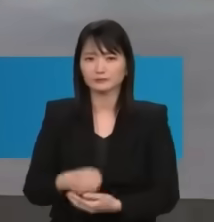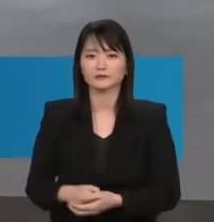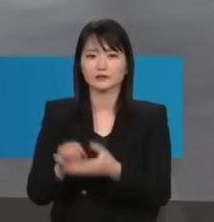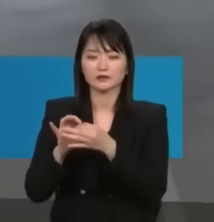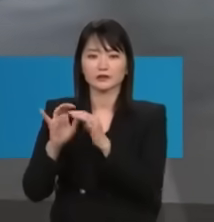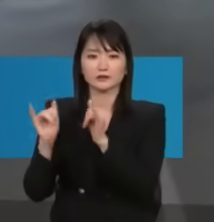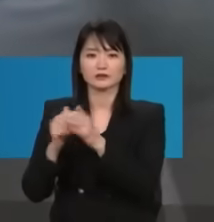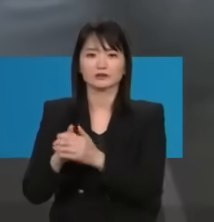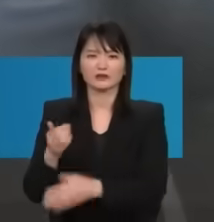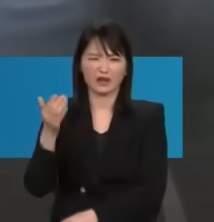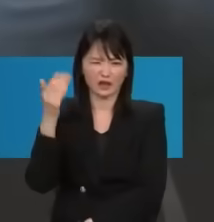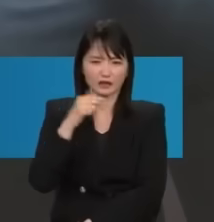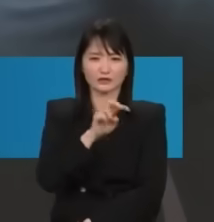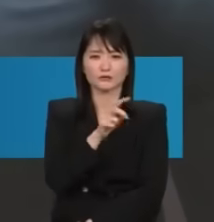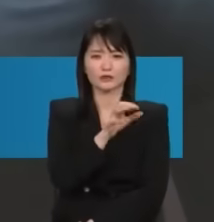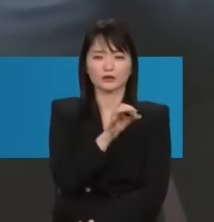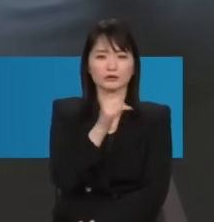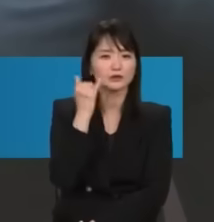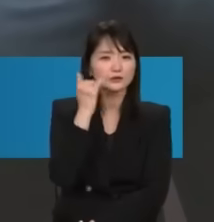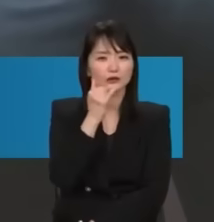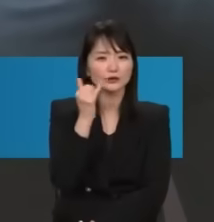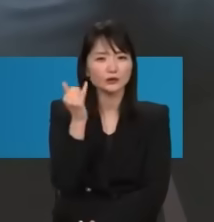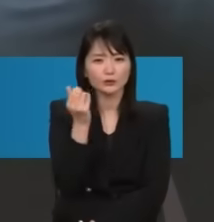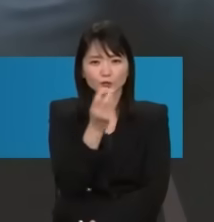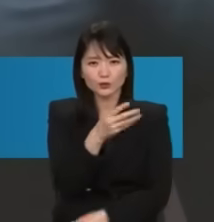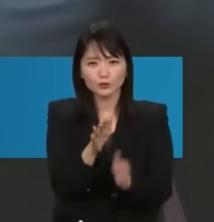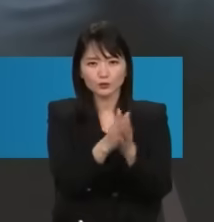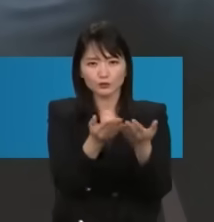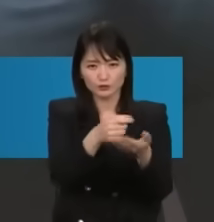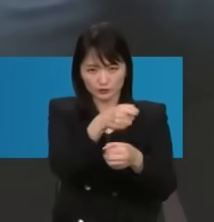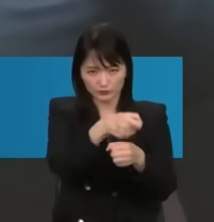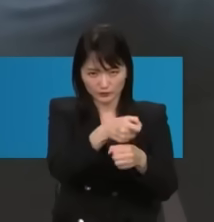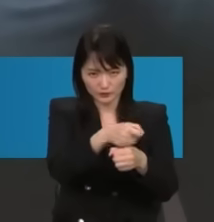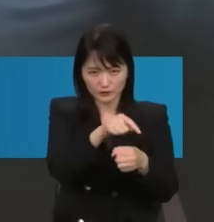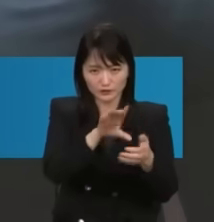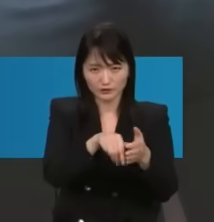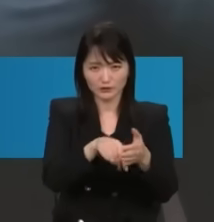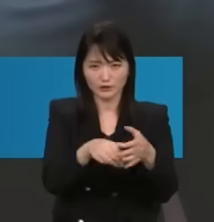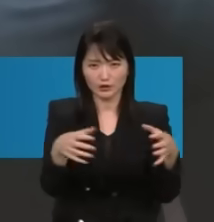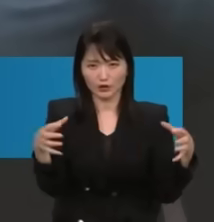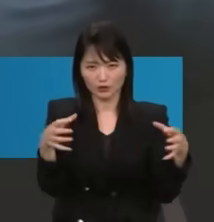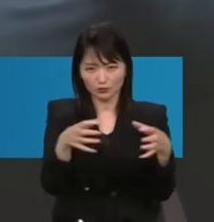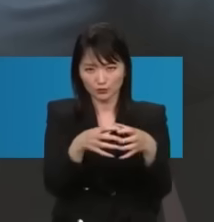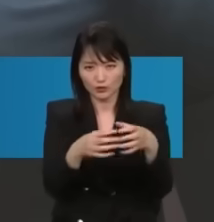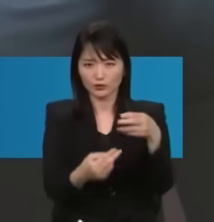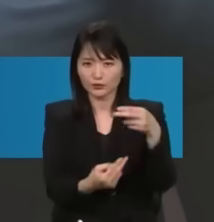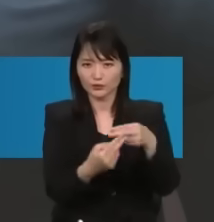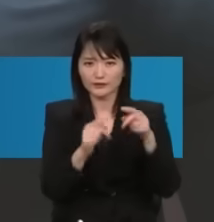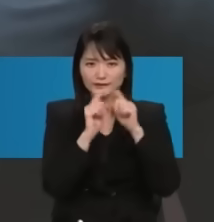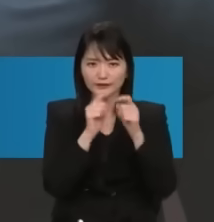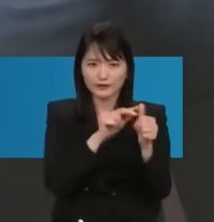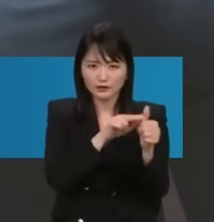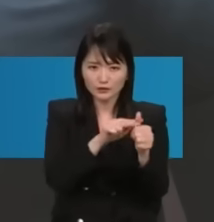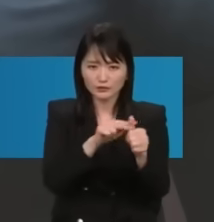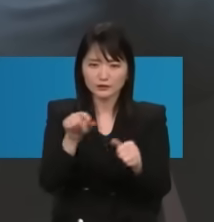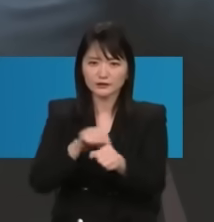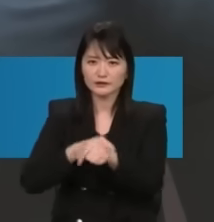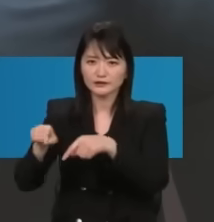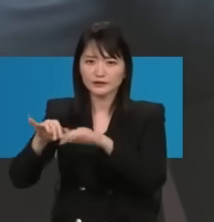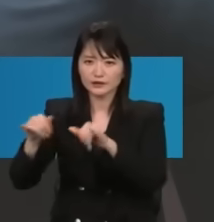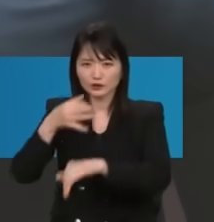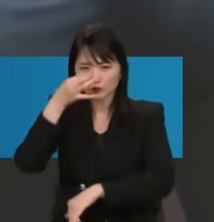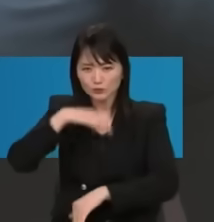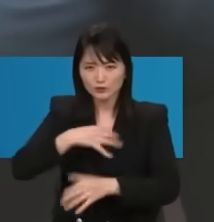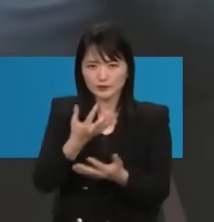관계자들은 오래전 명 씨가 전화번호부 등을 만들었고 그때부터 모아온 개인정보를 토대로 특정 정치인에게 유리한